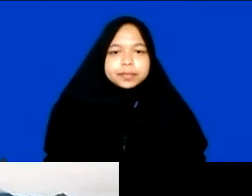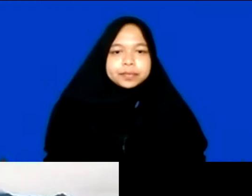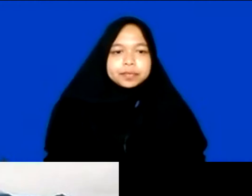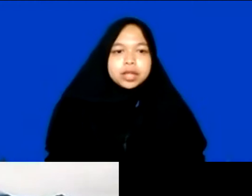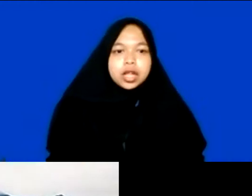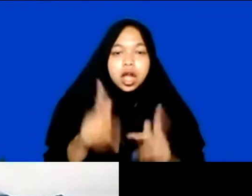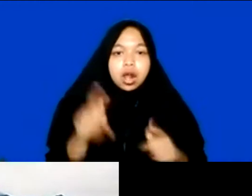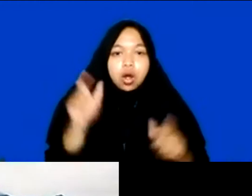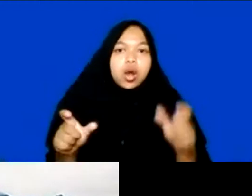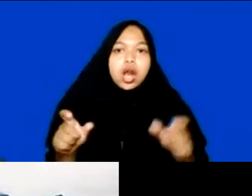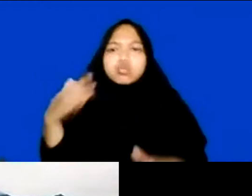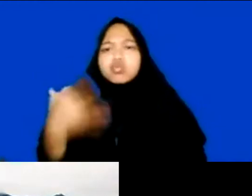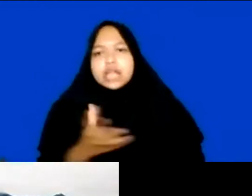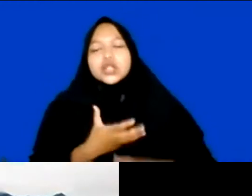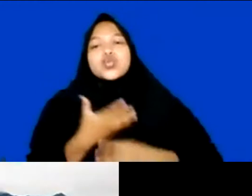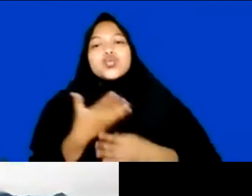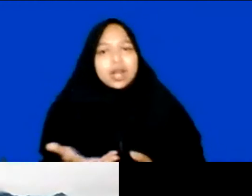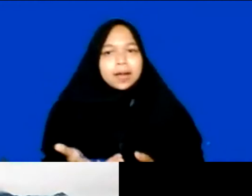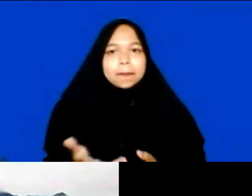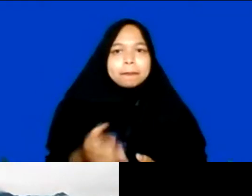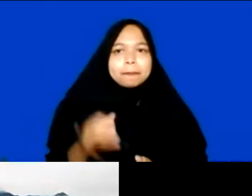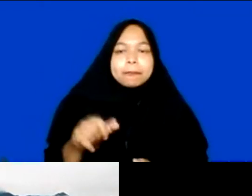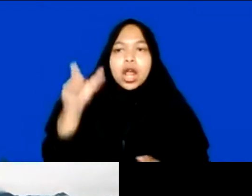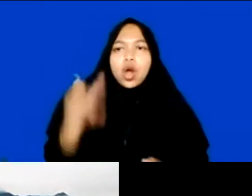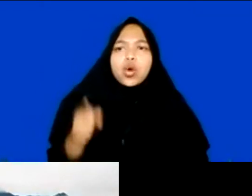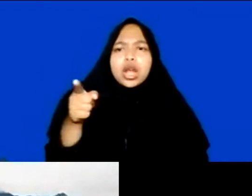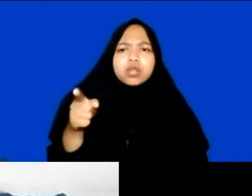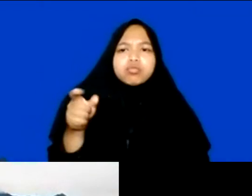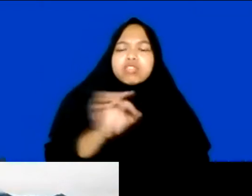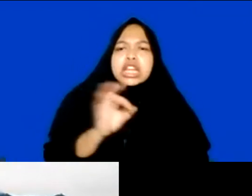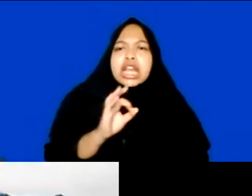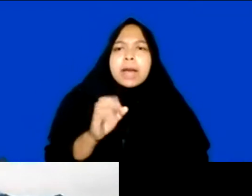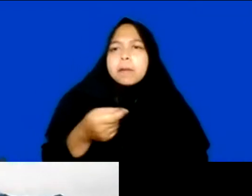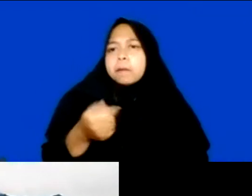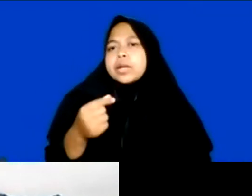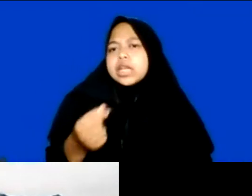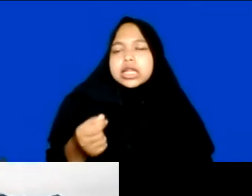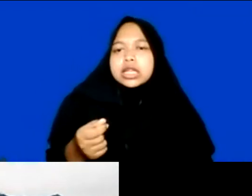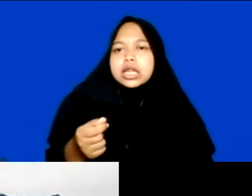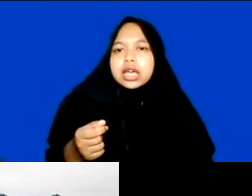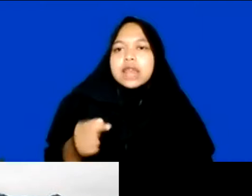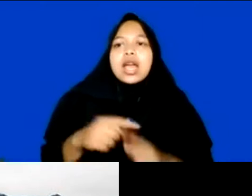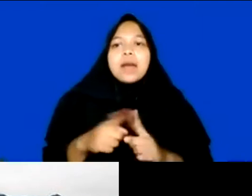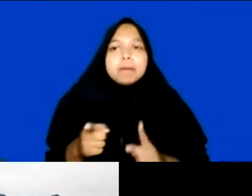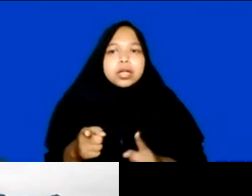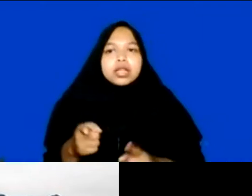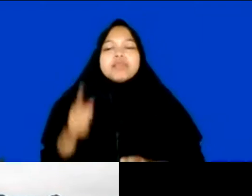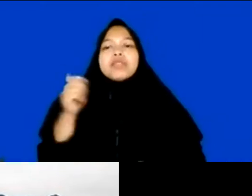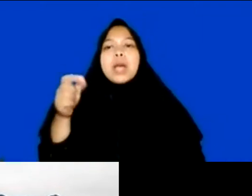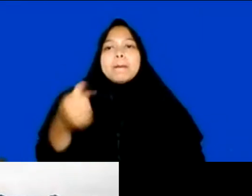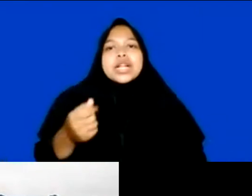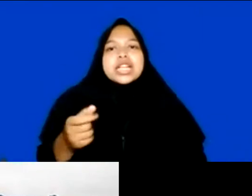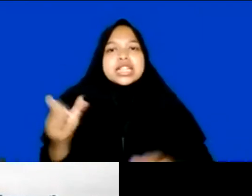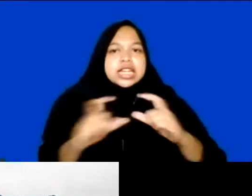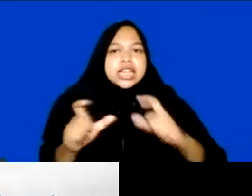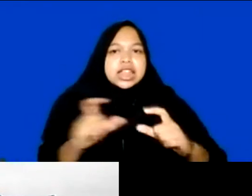mengikuti perjalanan kita. Jadi dia nggak cuma membeli dompet di hospit, tapi dia membeli ceritanya hospit itu sendiri gitu loh. Jadi dia punya